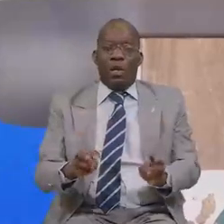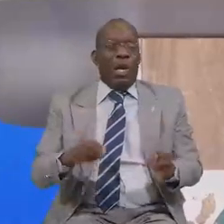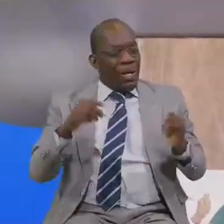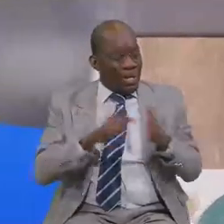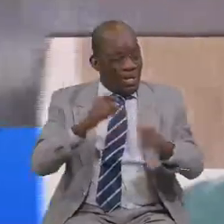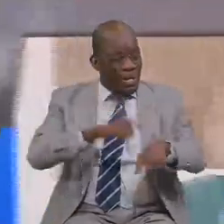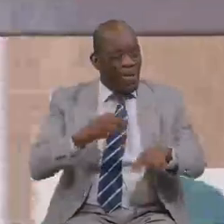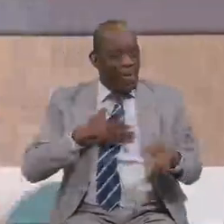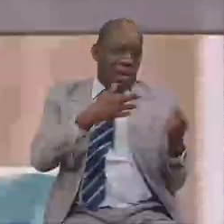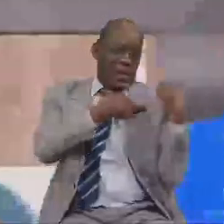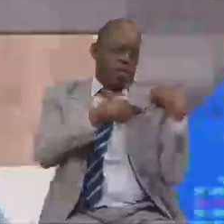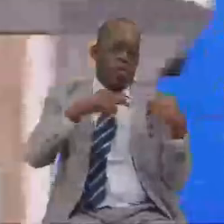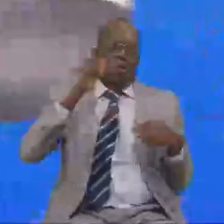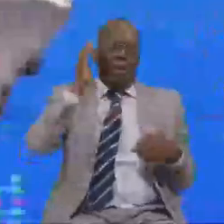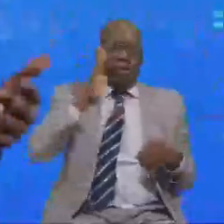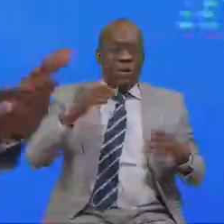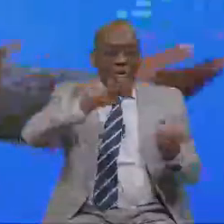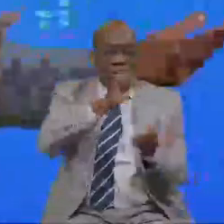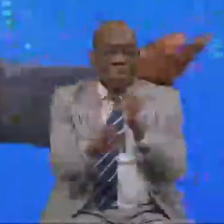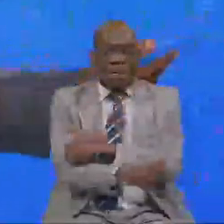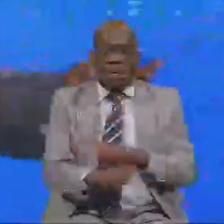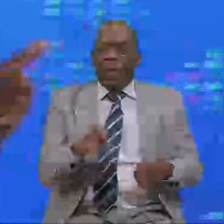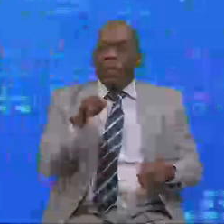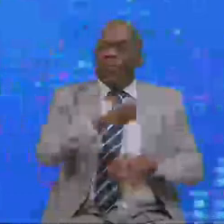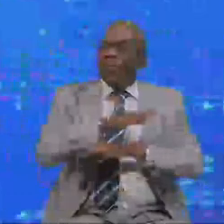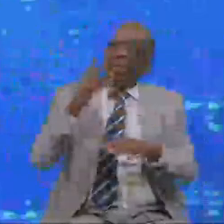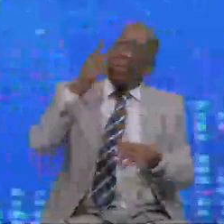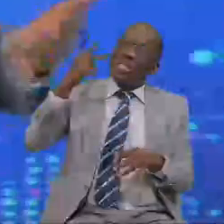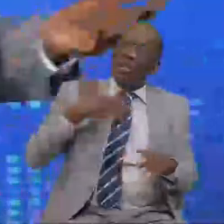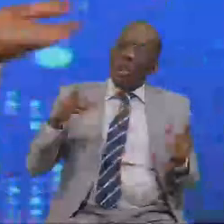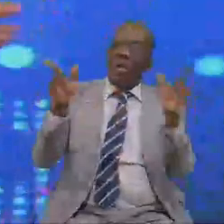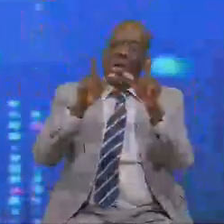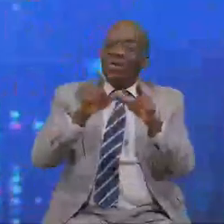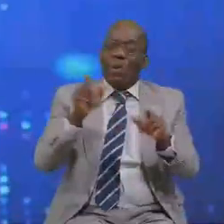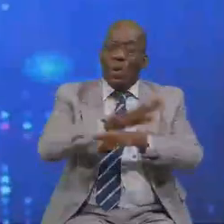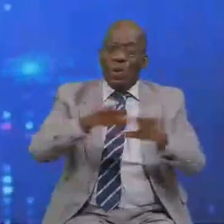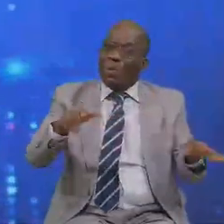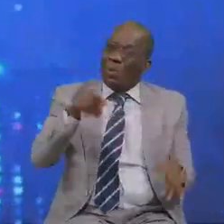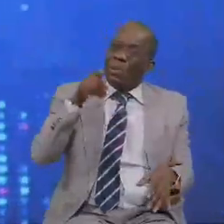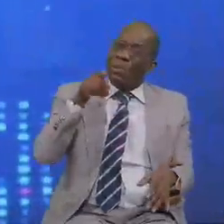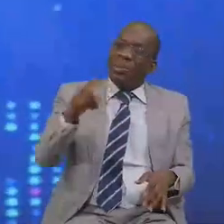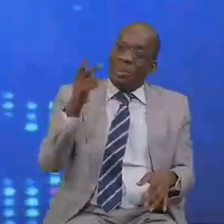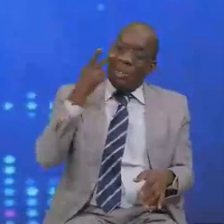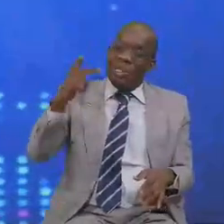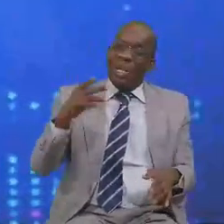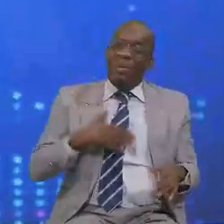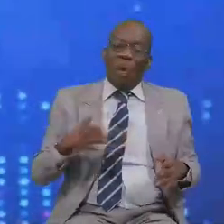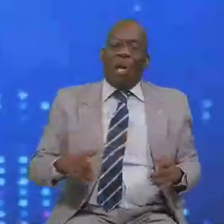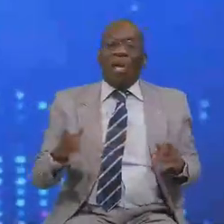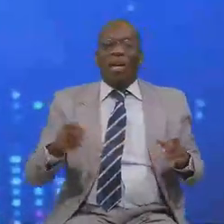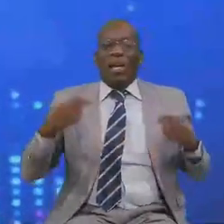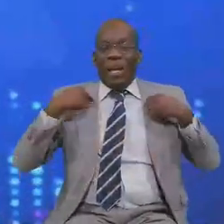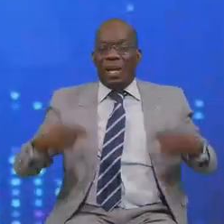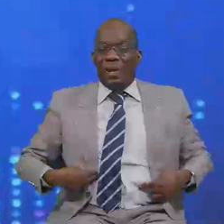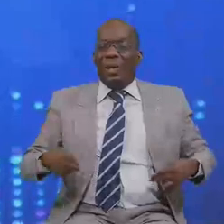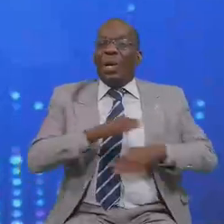responsabilité doit avoir changé. Est-ce qu'il ne voit pas mon niveau? Est-ce qu'il ne voit pas mon état de santé? Est-ce qu'il ne